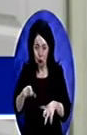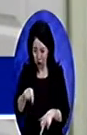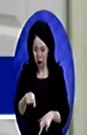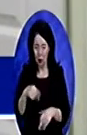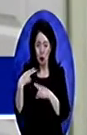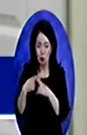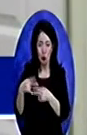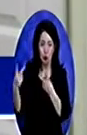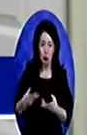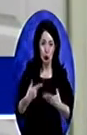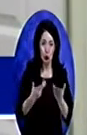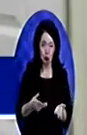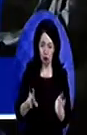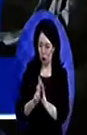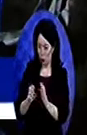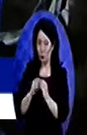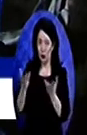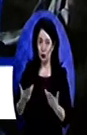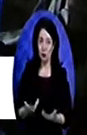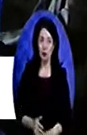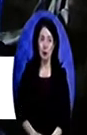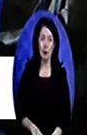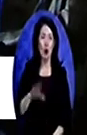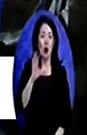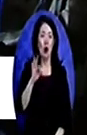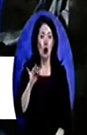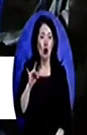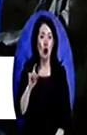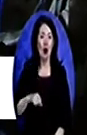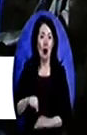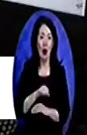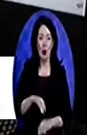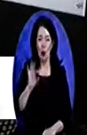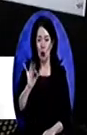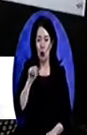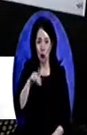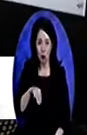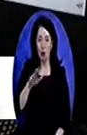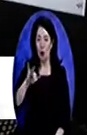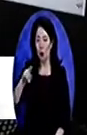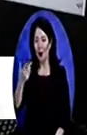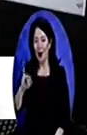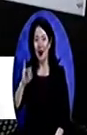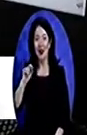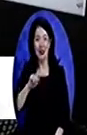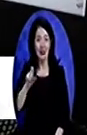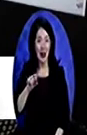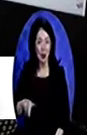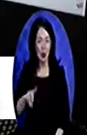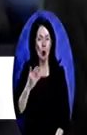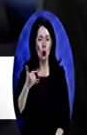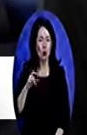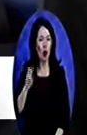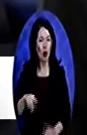сайхан таатай боломж нэгдэт байна. Орхон аймгийн Оюут, Уурхачин, Шанд, Их Залуу, Уртын гол багийн хувьд